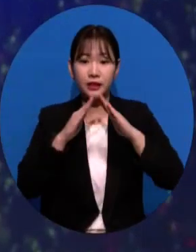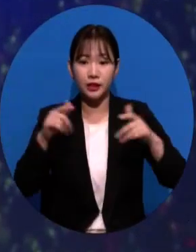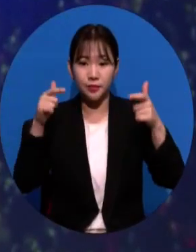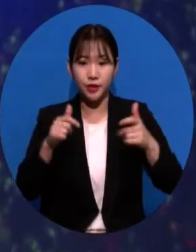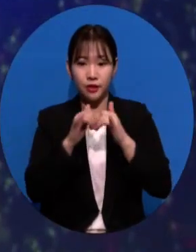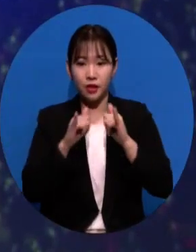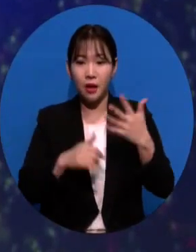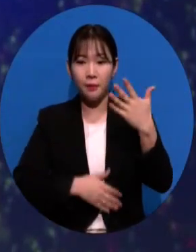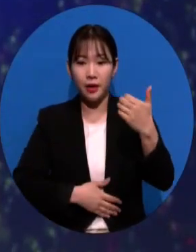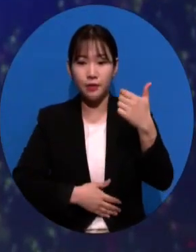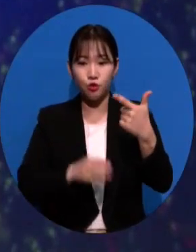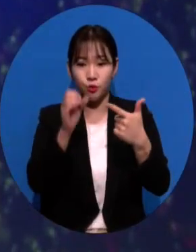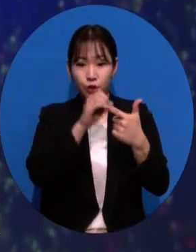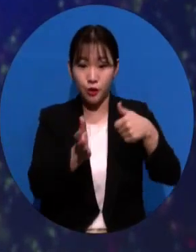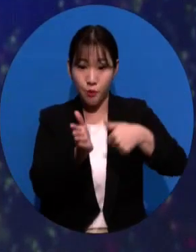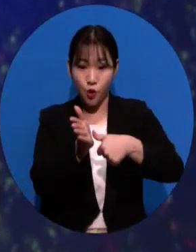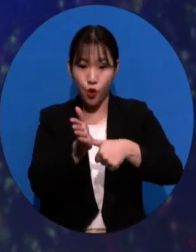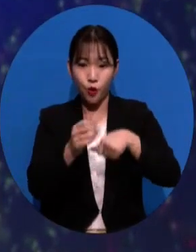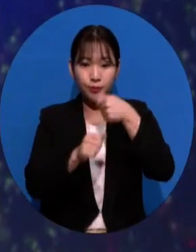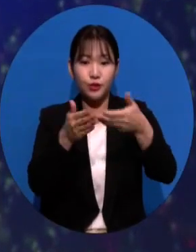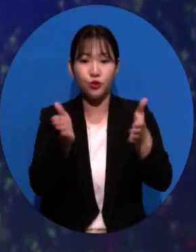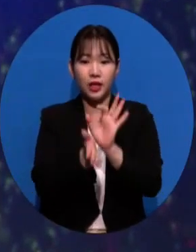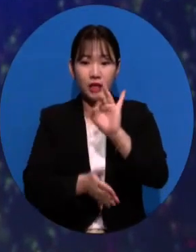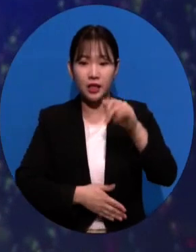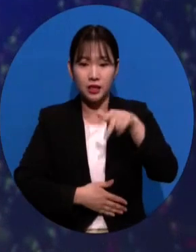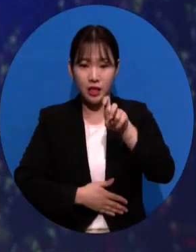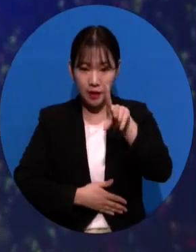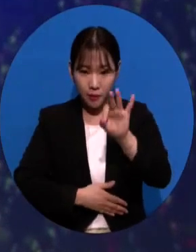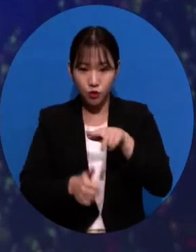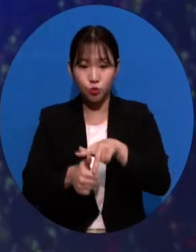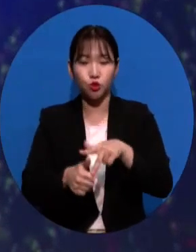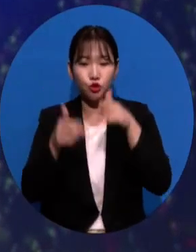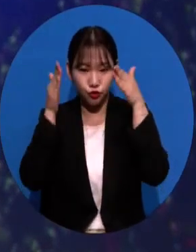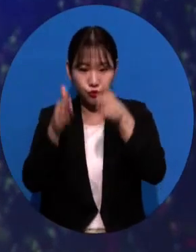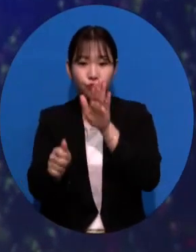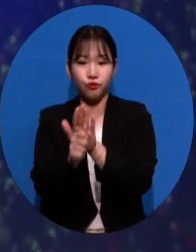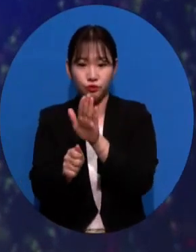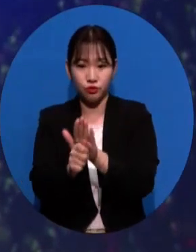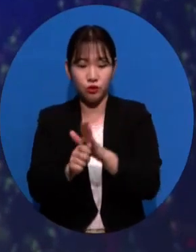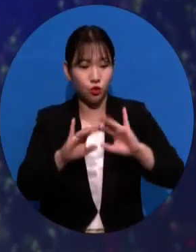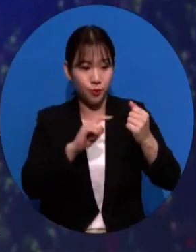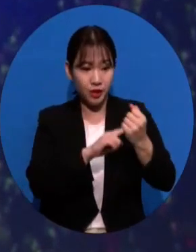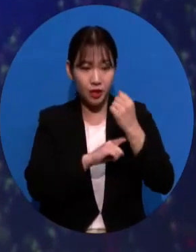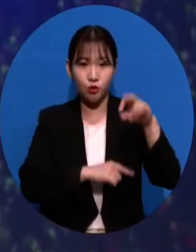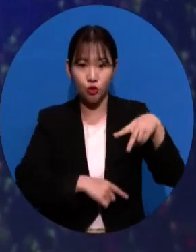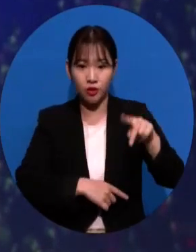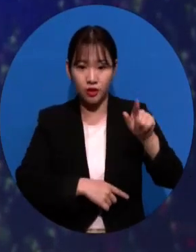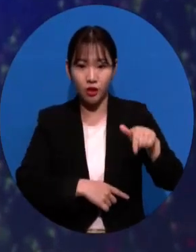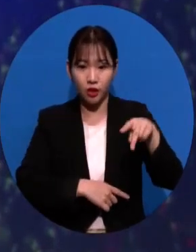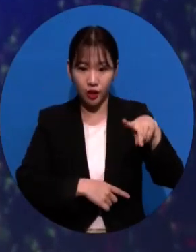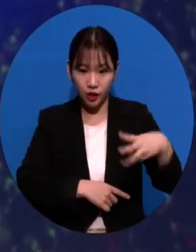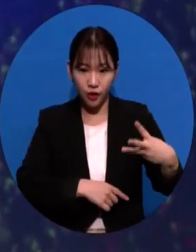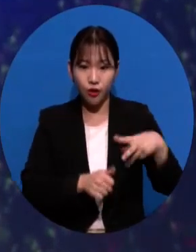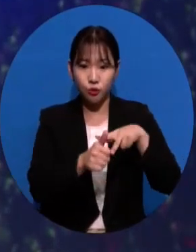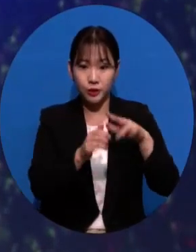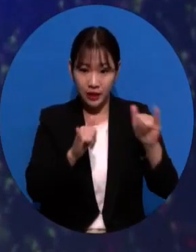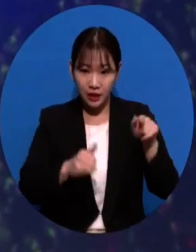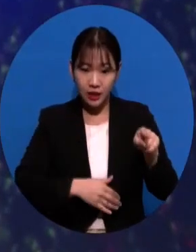전남 지역민들은 86%의 표를 더불어민주당 이재명 후보에게 몰아주면서 국민의힘 윤석열 당선인에게